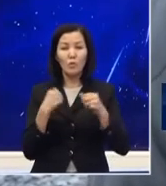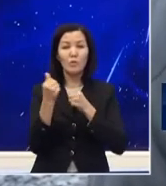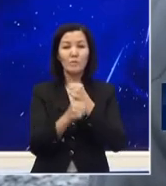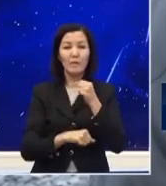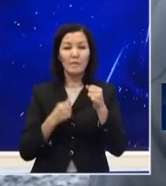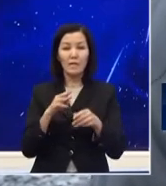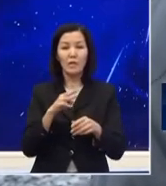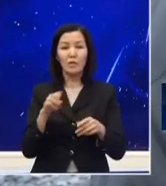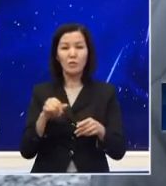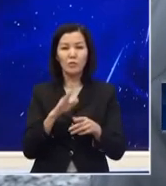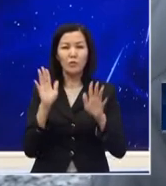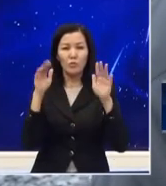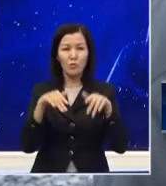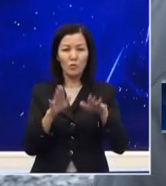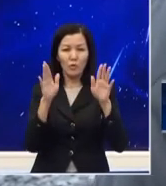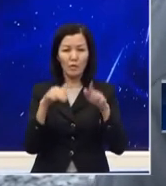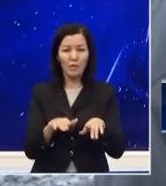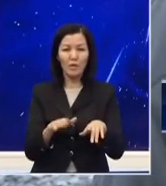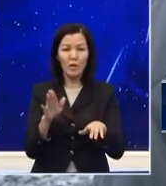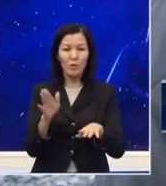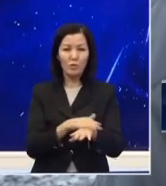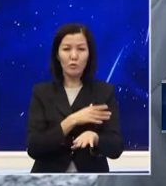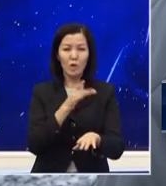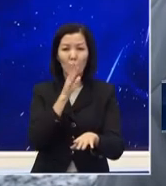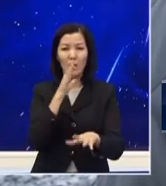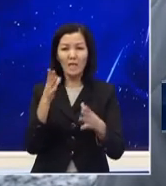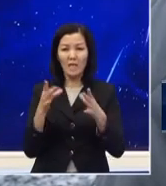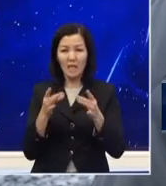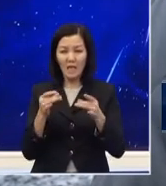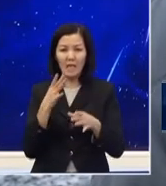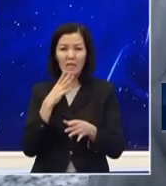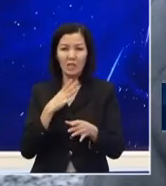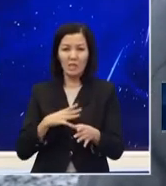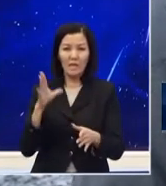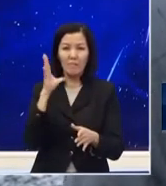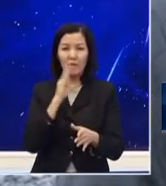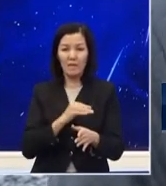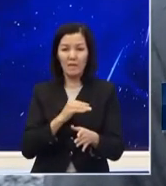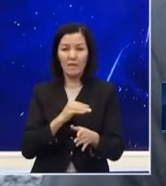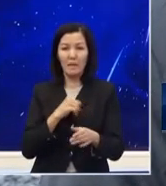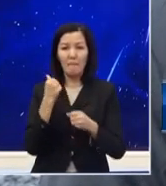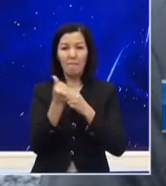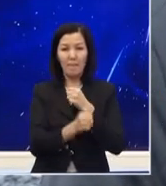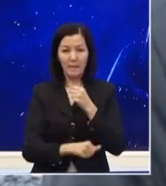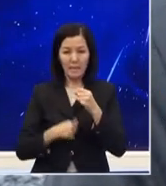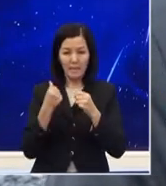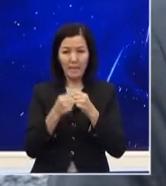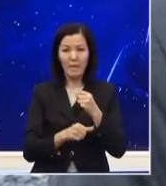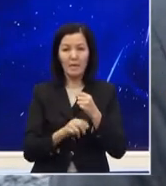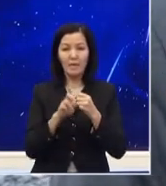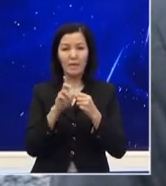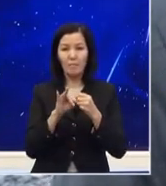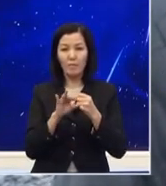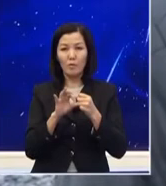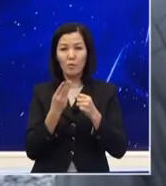тұзды, осындай толқынды, ұзақ мерзімде влагаға, ылғалға арналып, ойластырып табылған материал. Бұл геошпунт деген